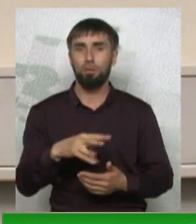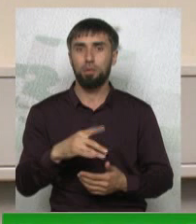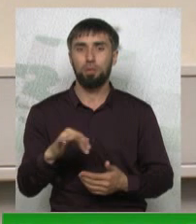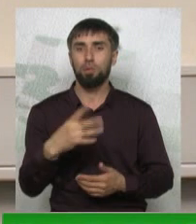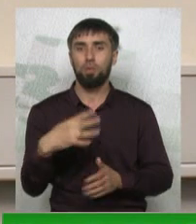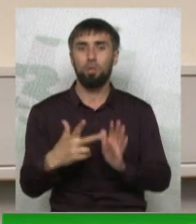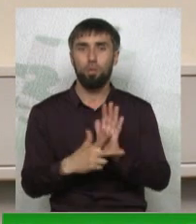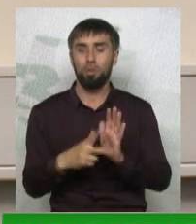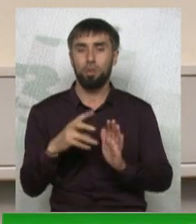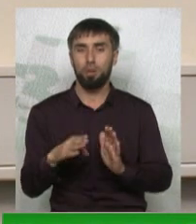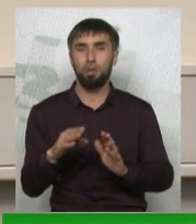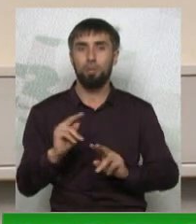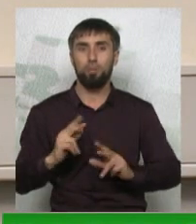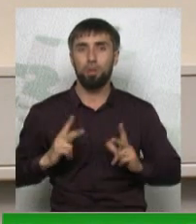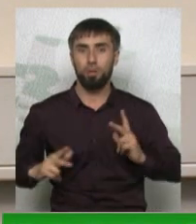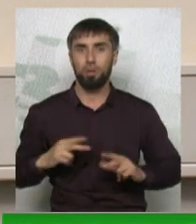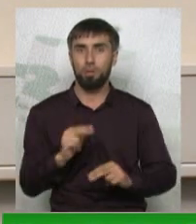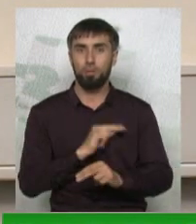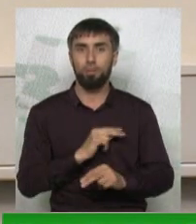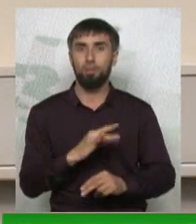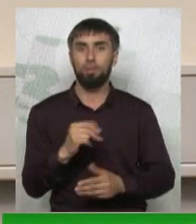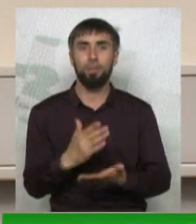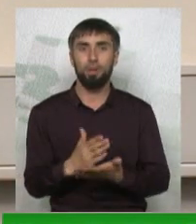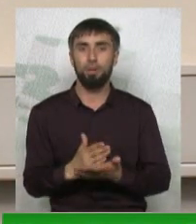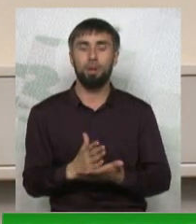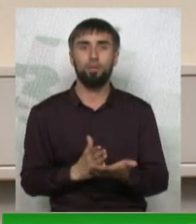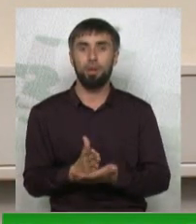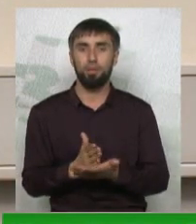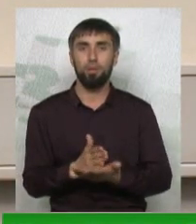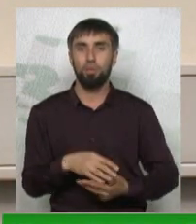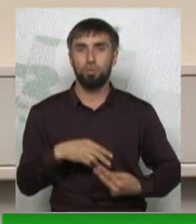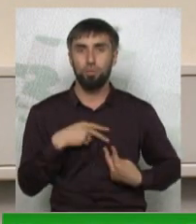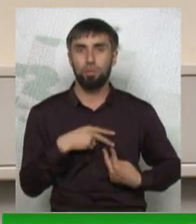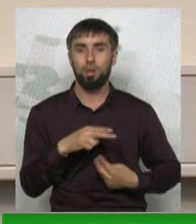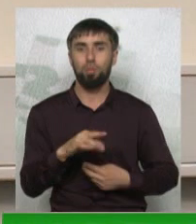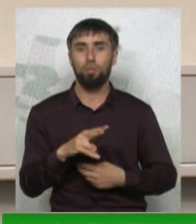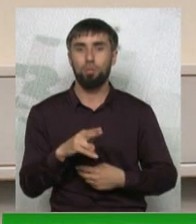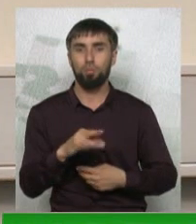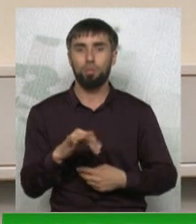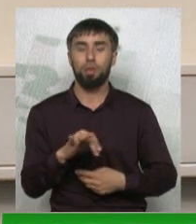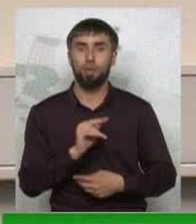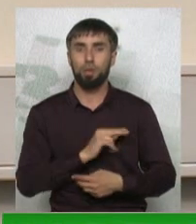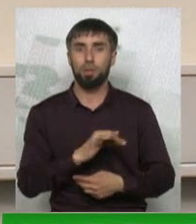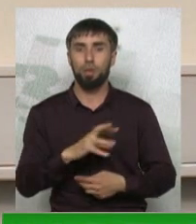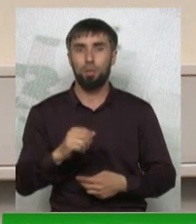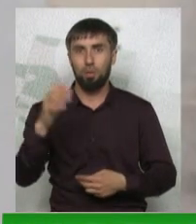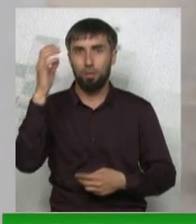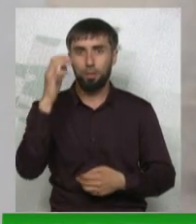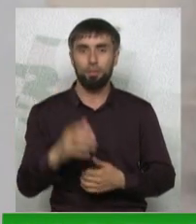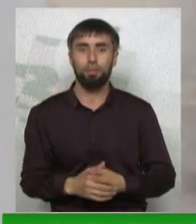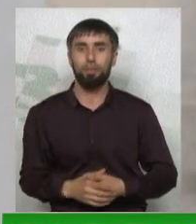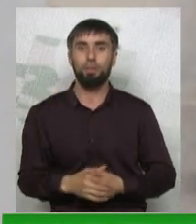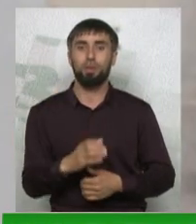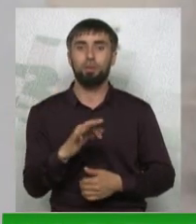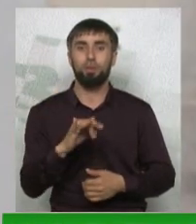48 лет педагогической работы. Она является ветераном труда, почетным работником системы образования. А